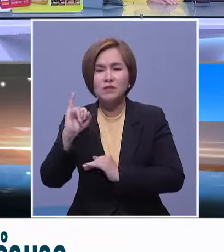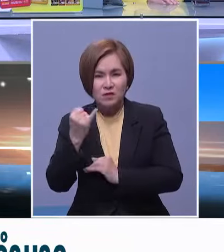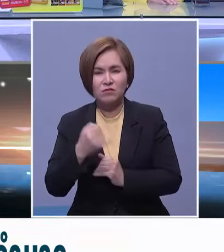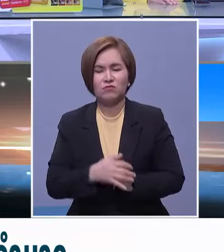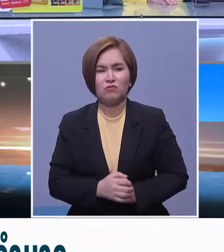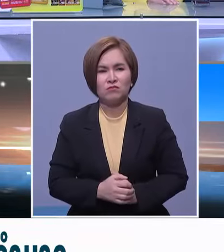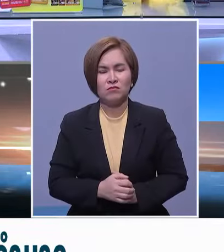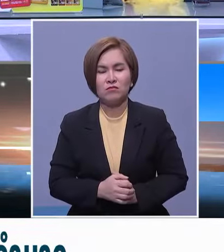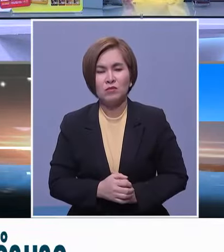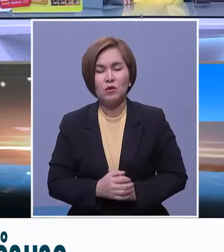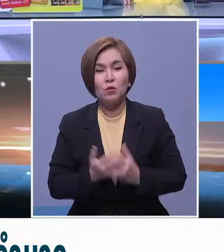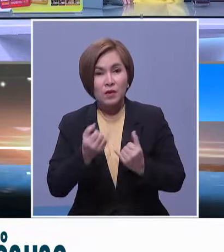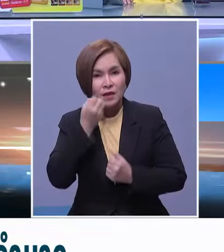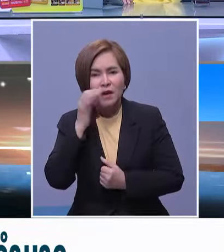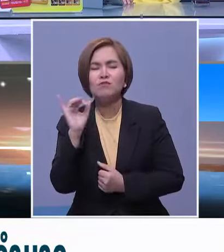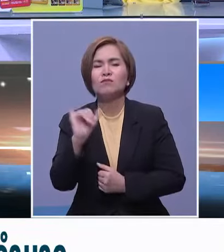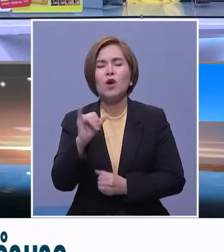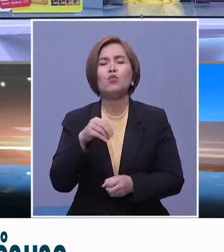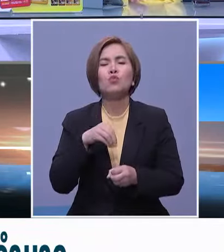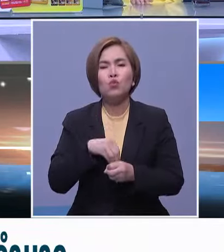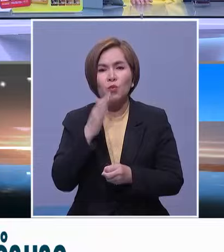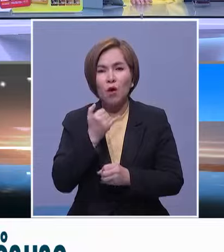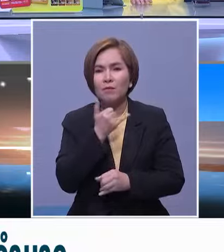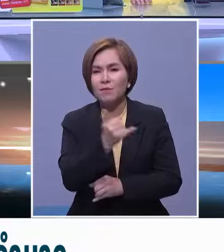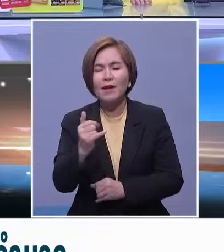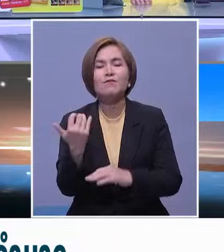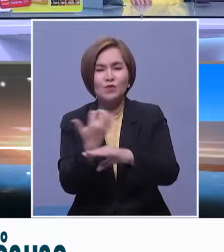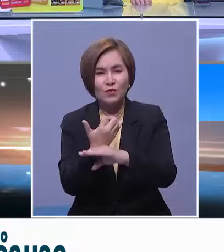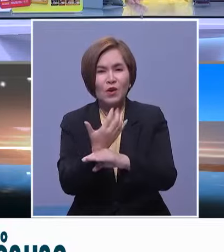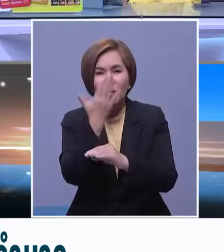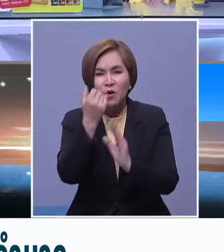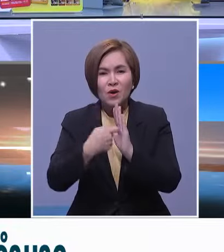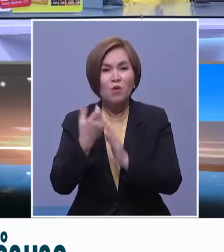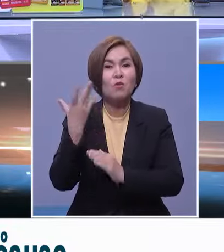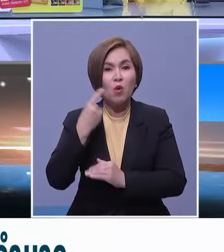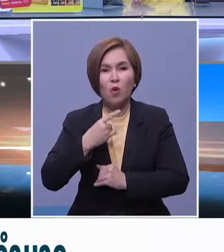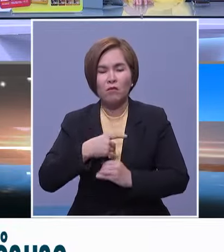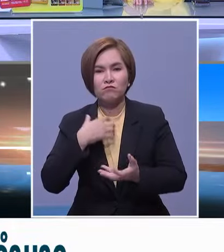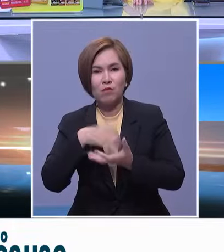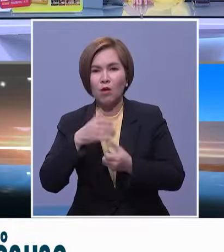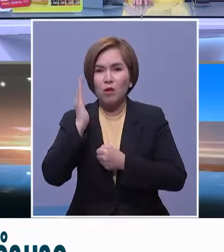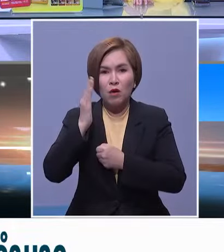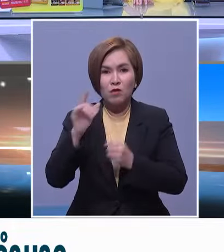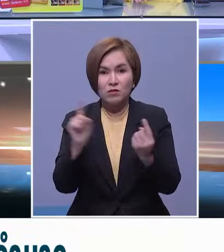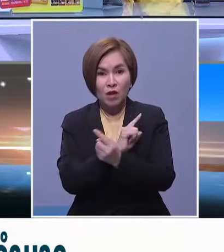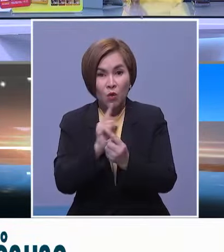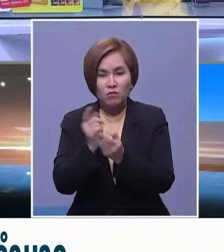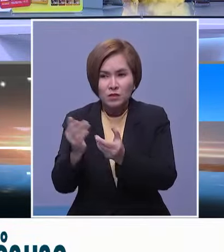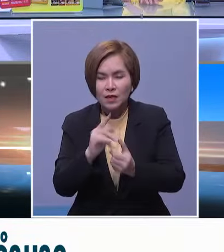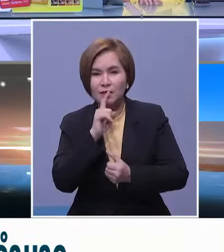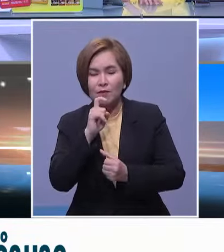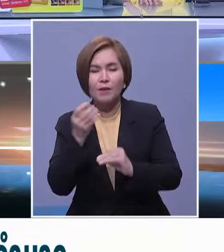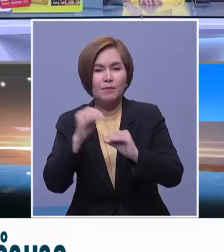ช่ไหม แต่ถามว่าวันนี้กลับหรือยังบอกยังไม่กลับเดินสายออกทีวีอยู่เพราะว่าเมื่อวานนี้พออภิปรายไปกลายเป็นกระแสเลยนะคะทีนี้อี